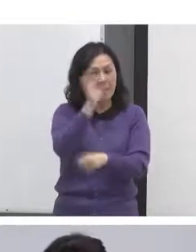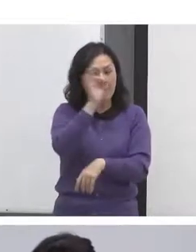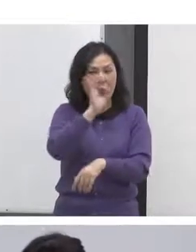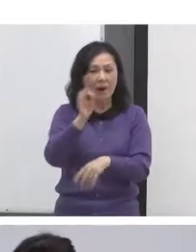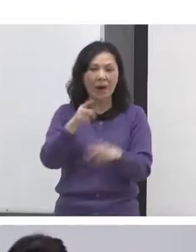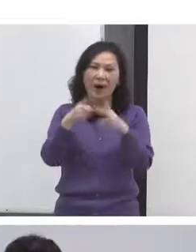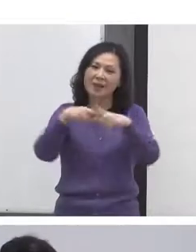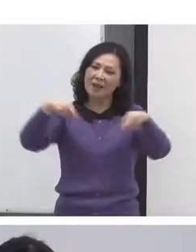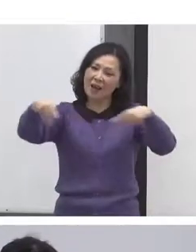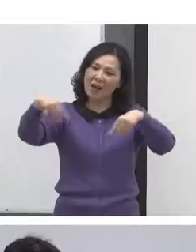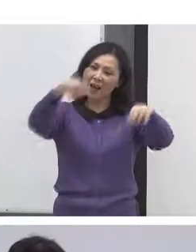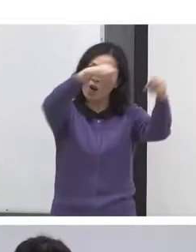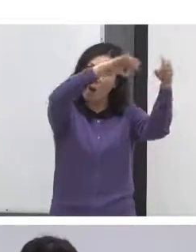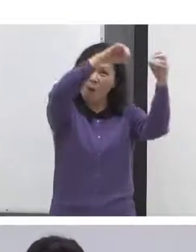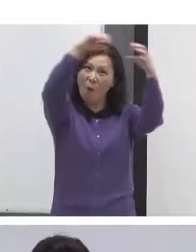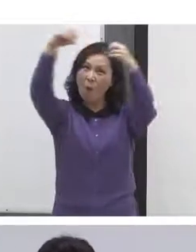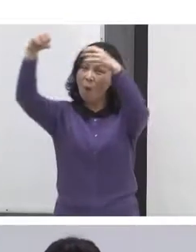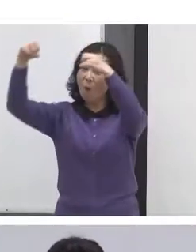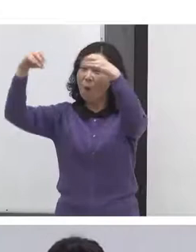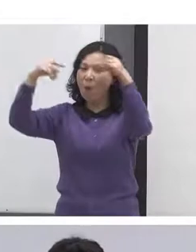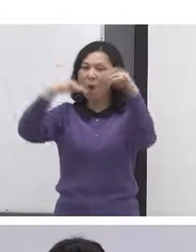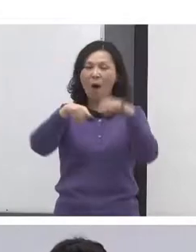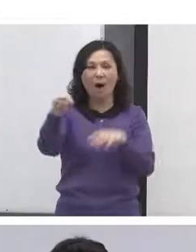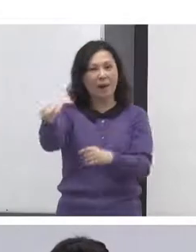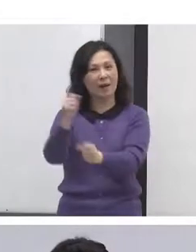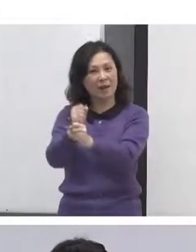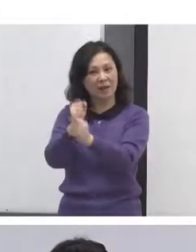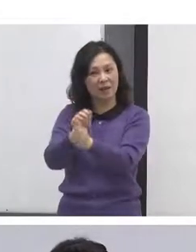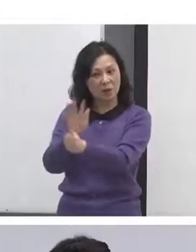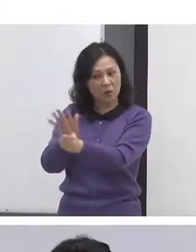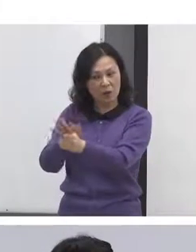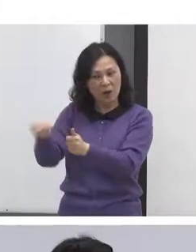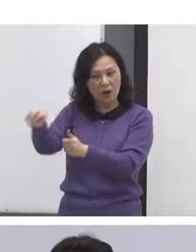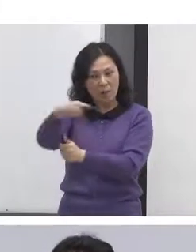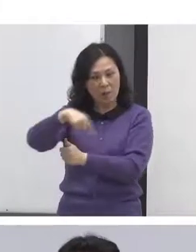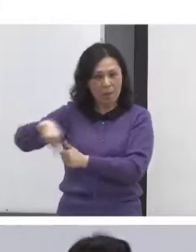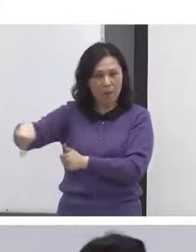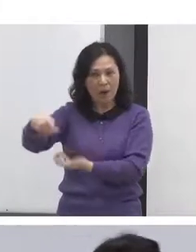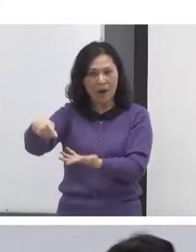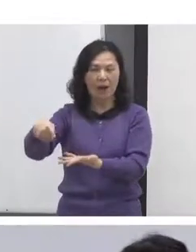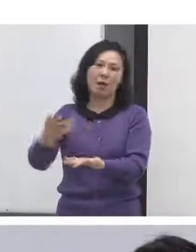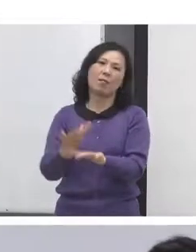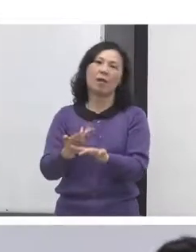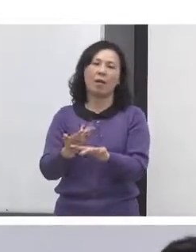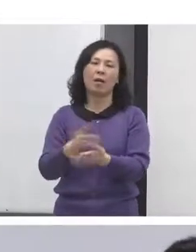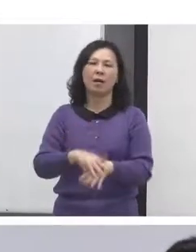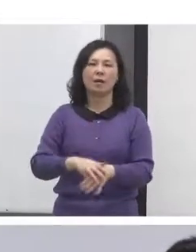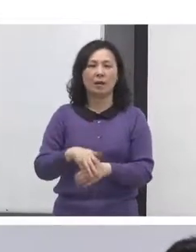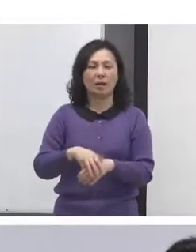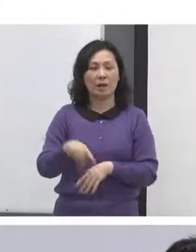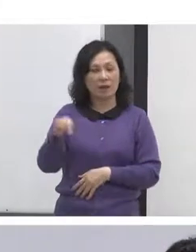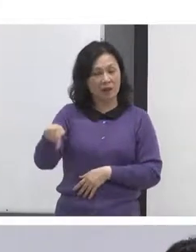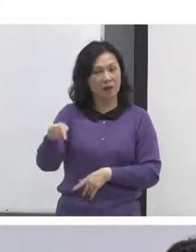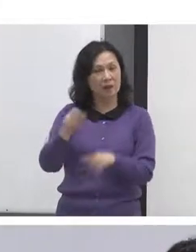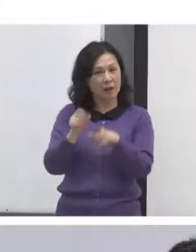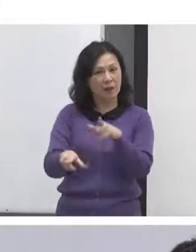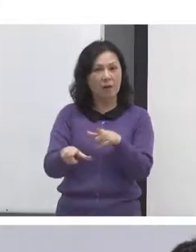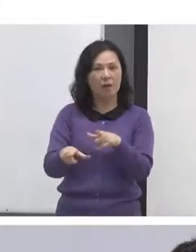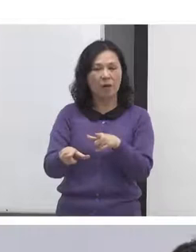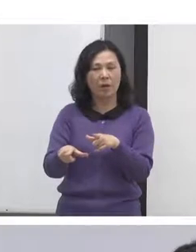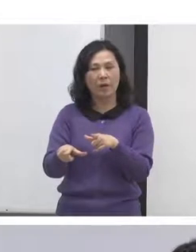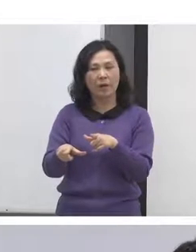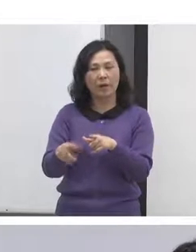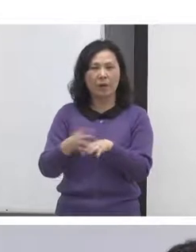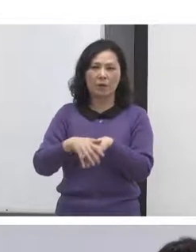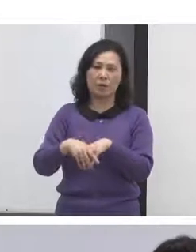能你做的这些工作就会帮助他们 profit 哈。那后来这些公司事实上就